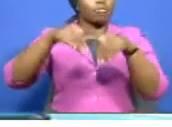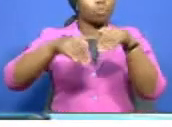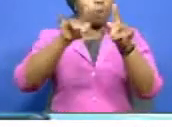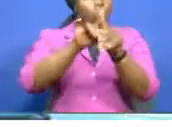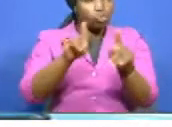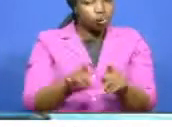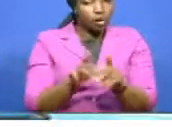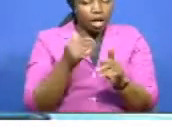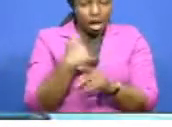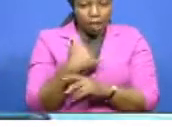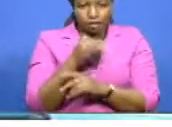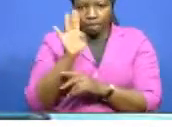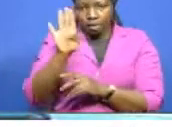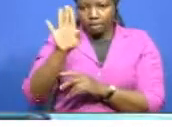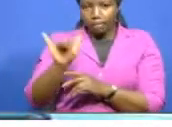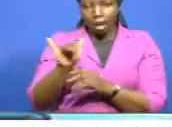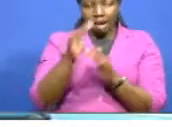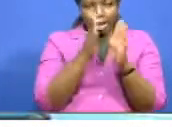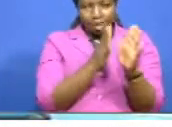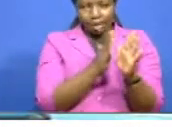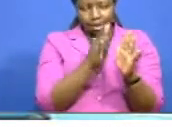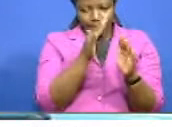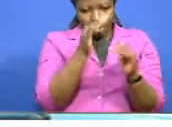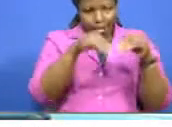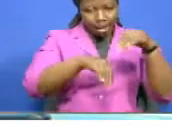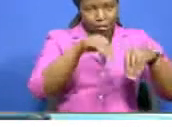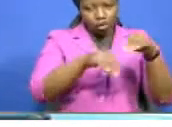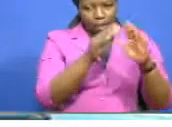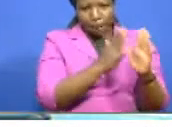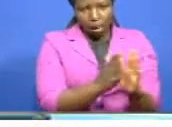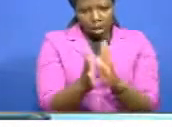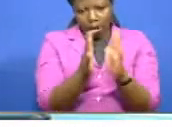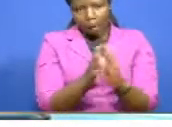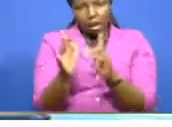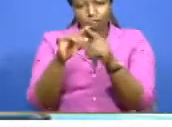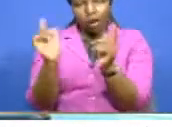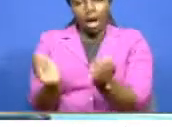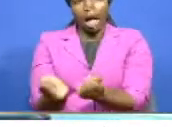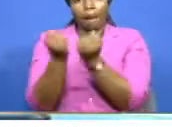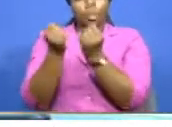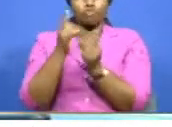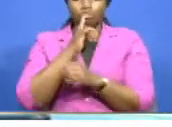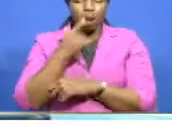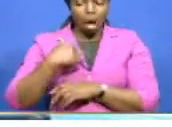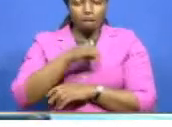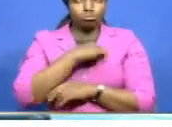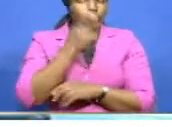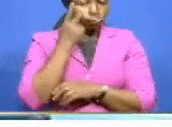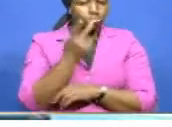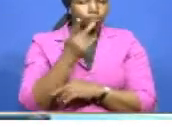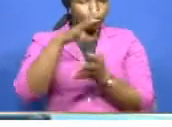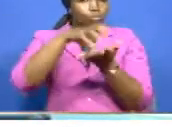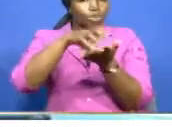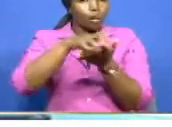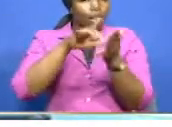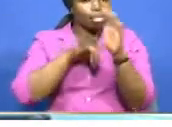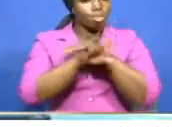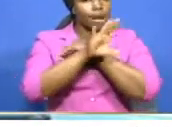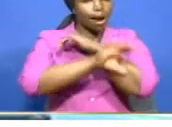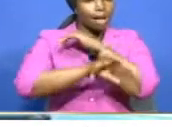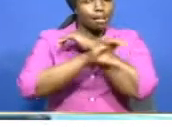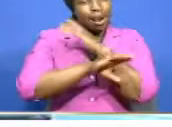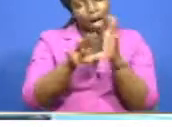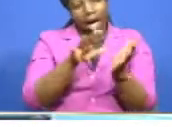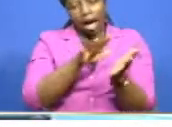chaguzi ndogo ambazo zimeratibiwa kufanyika, na hivyo basi tutakuwa tunaangazia hali ambavyo imekuwa humu nchini wakati huo. Lakini kwa